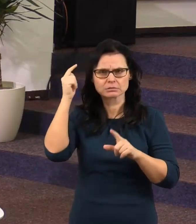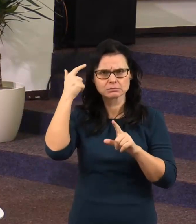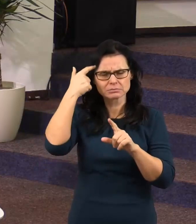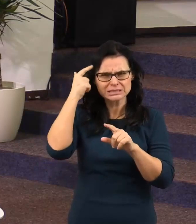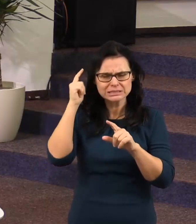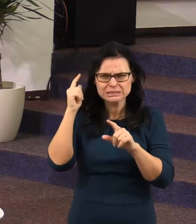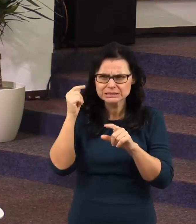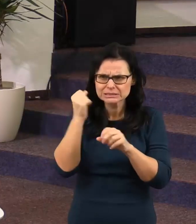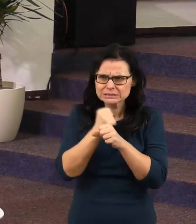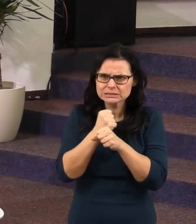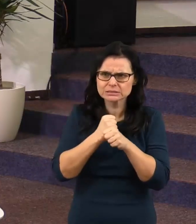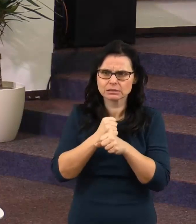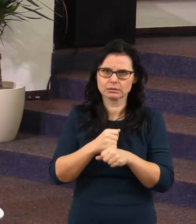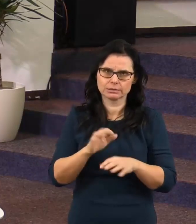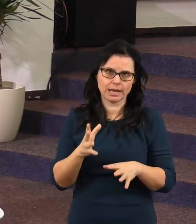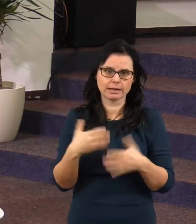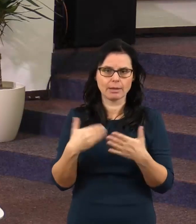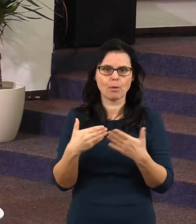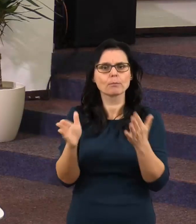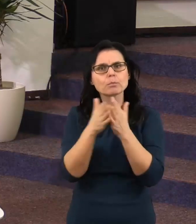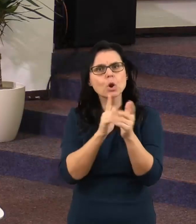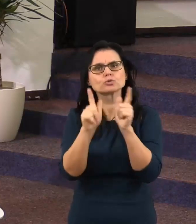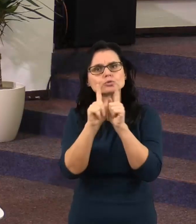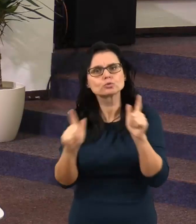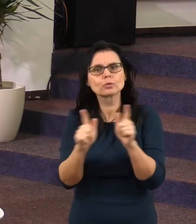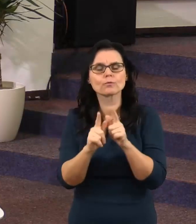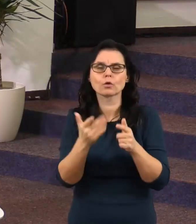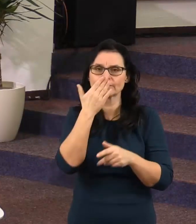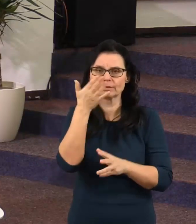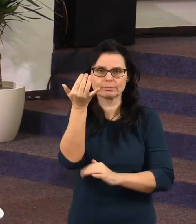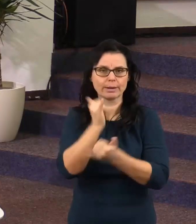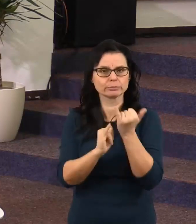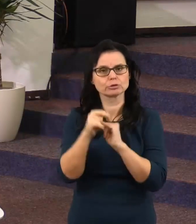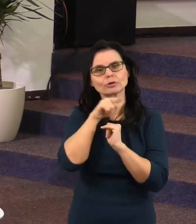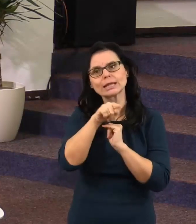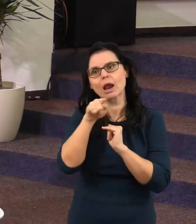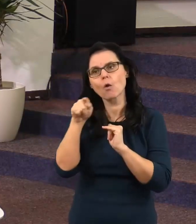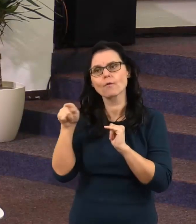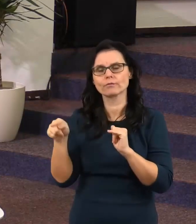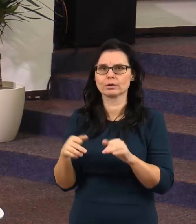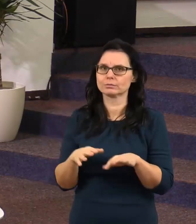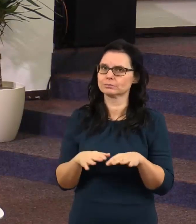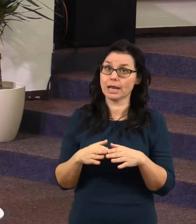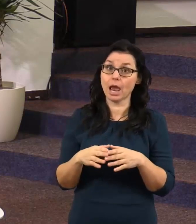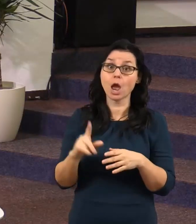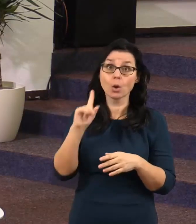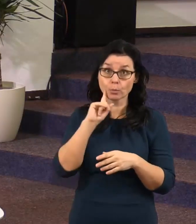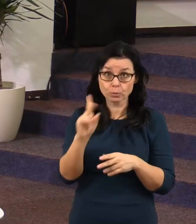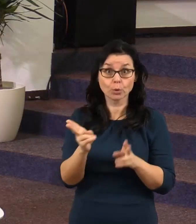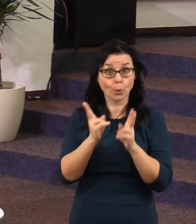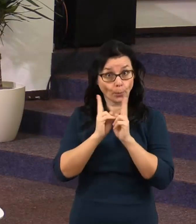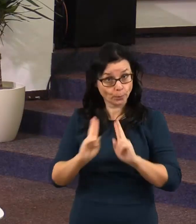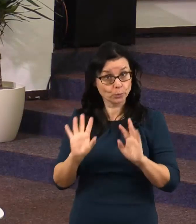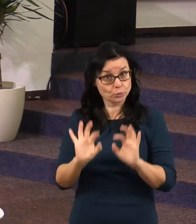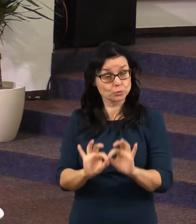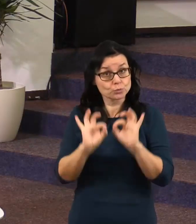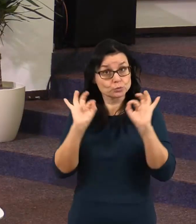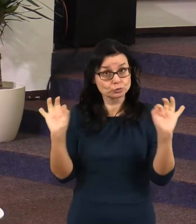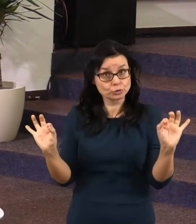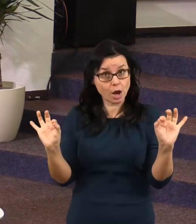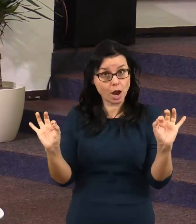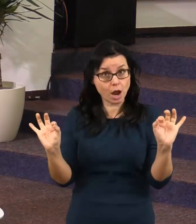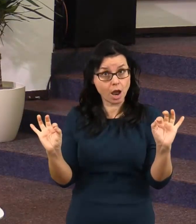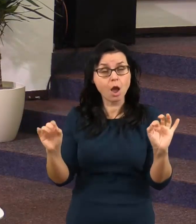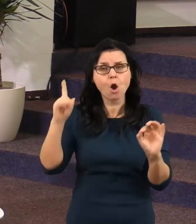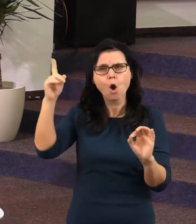A nebo proč je ta příroda taková, jaká je. Pán Bůh by to mohl povědět. A On svá